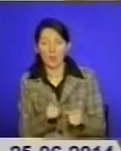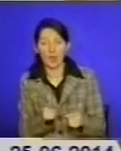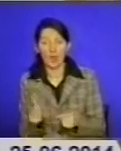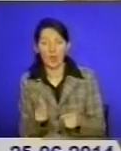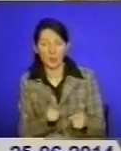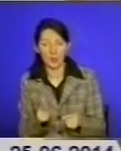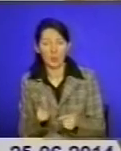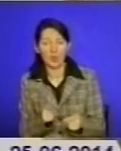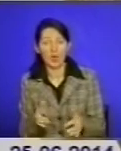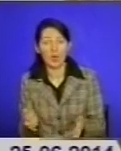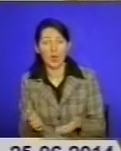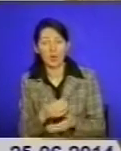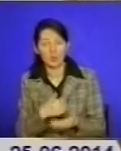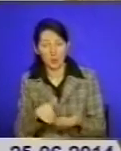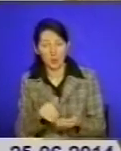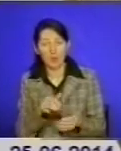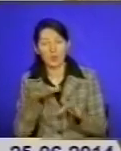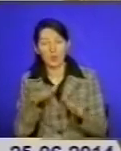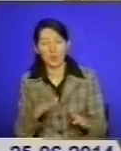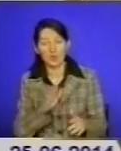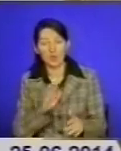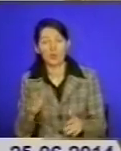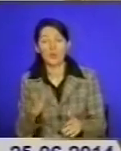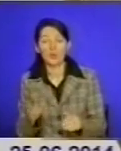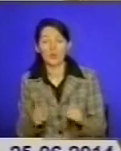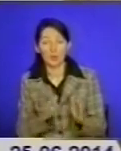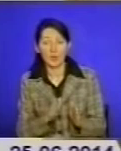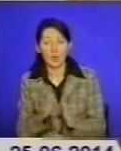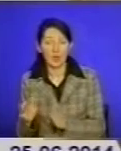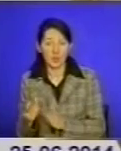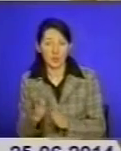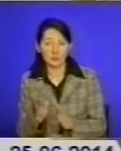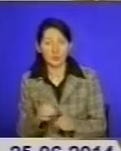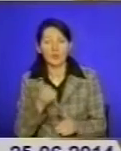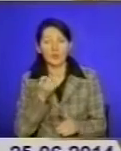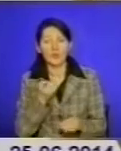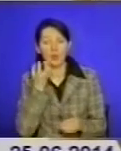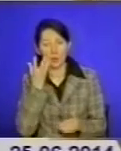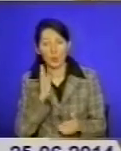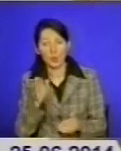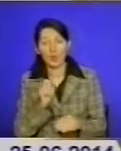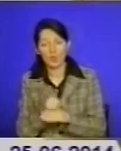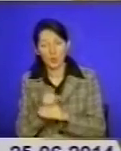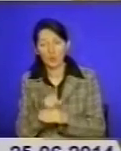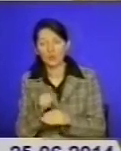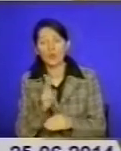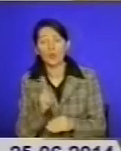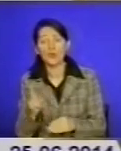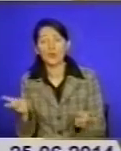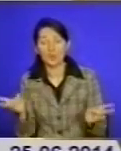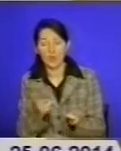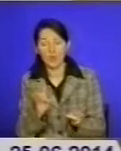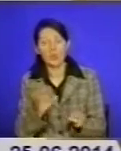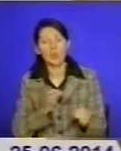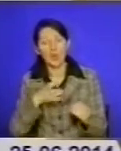розділена компоненти і препарати, будуть вилучені препарати. Якщо б поступило якесь замовлення, що комусь треба, чи на півдні, чи